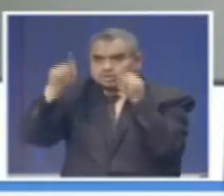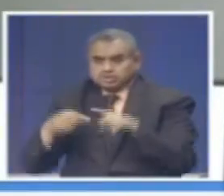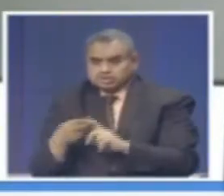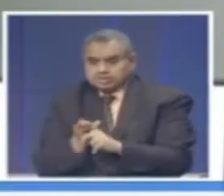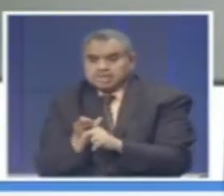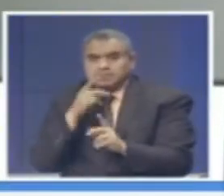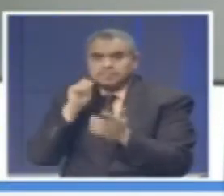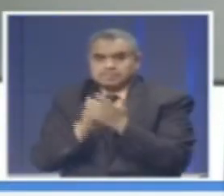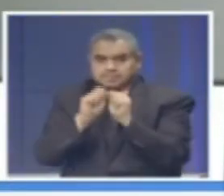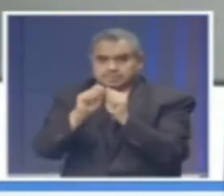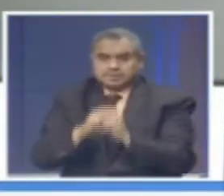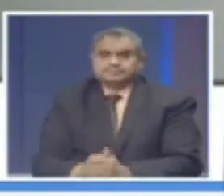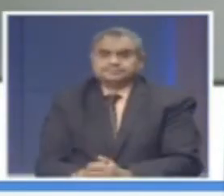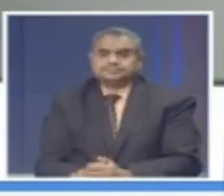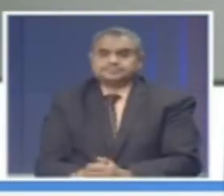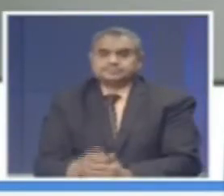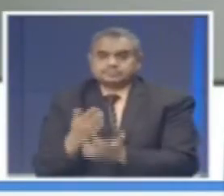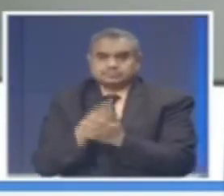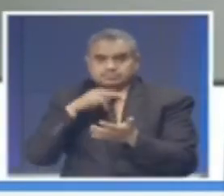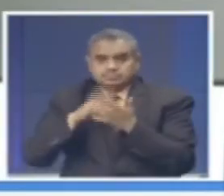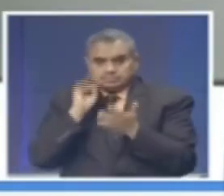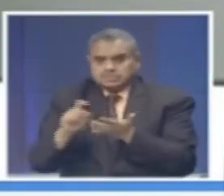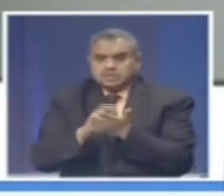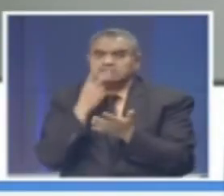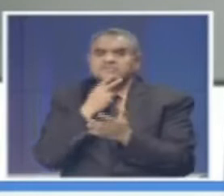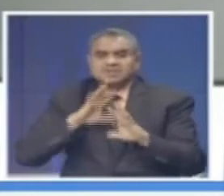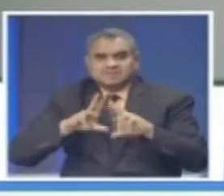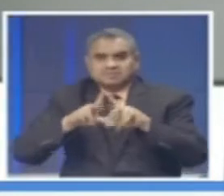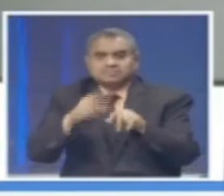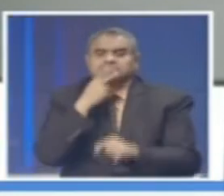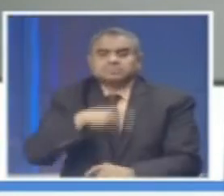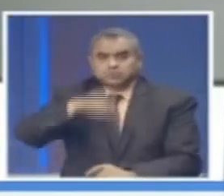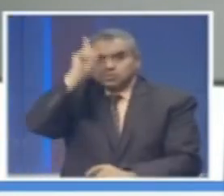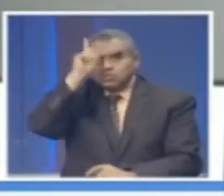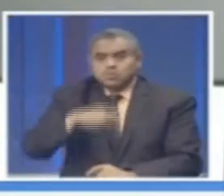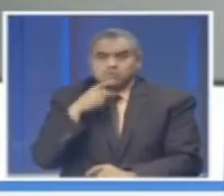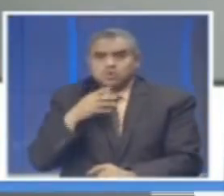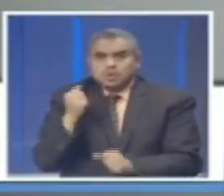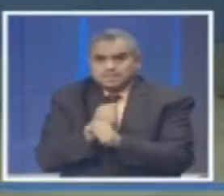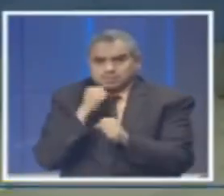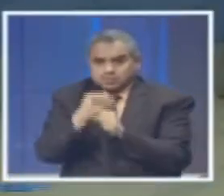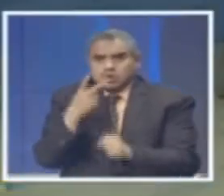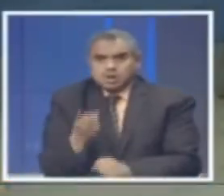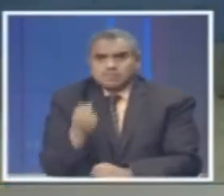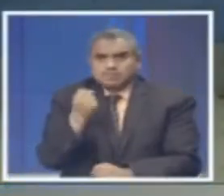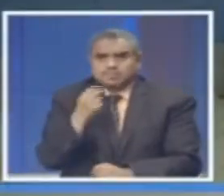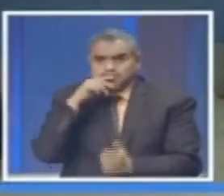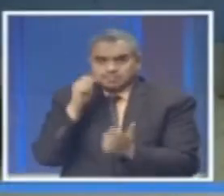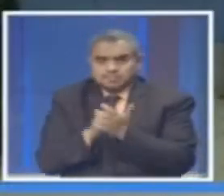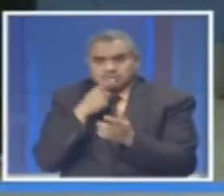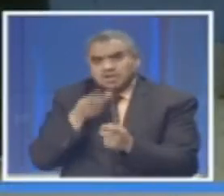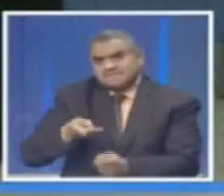المصاعد والكلام ده، والتطهير والتعقيم مستمر طول اليوم خلال تشغيل المترو. يعني في التزام